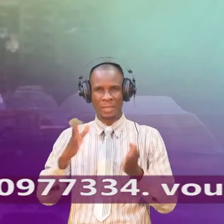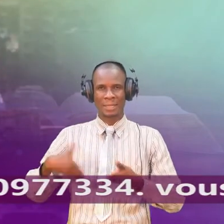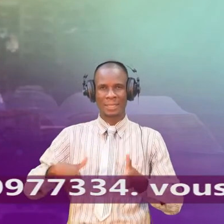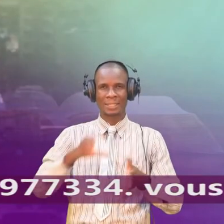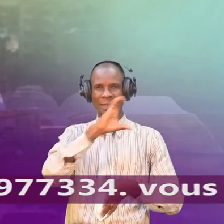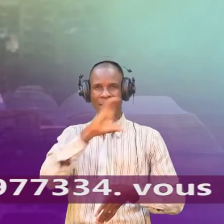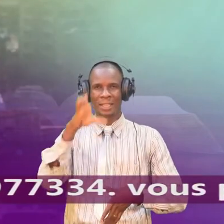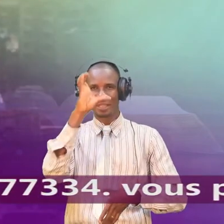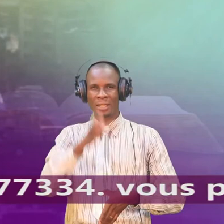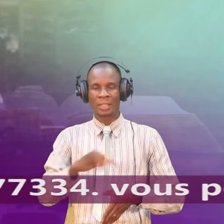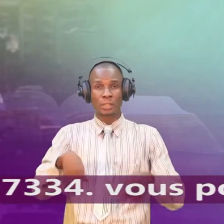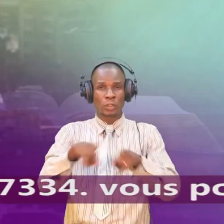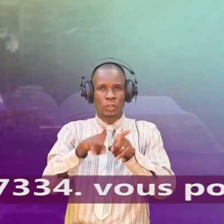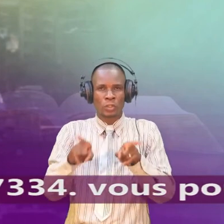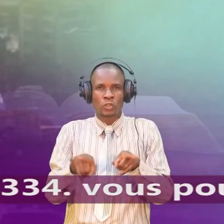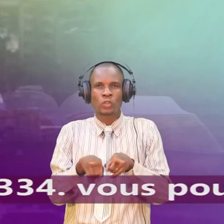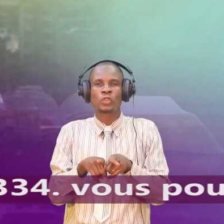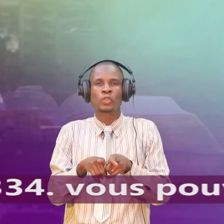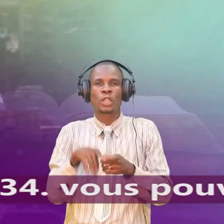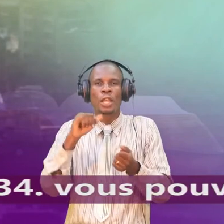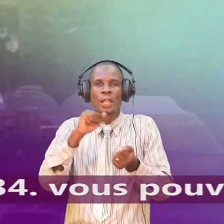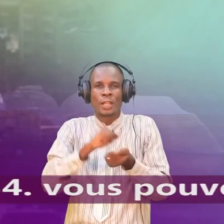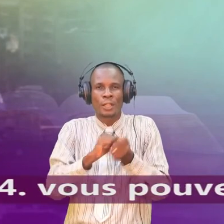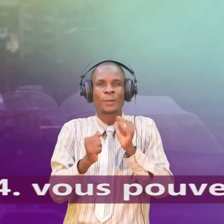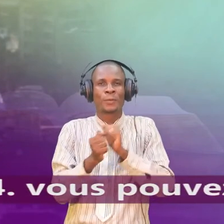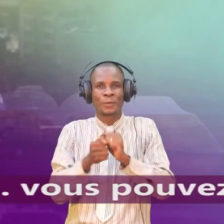ametukomboa, ametutakasa kupitia damu ya Yesu.